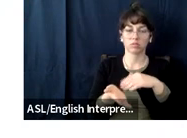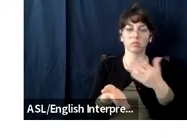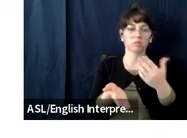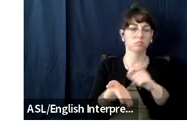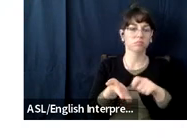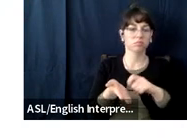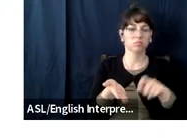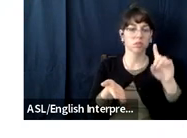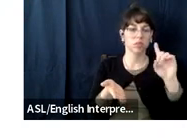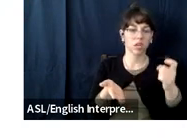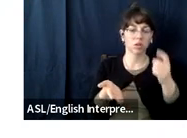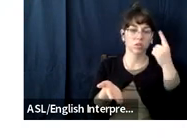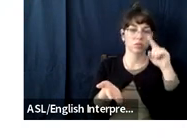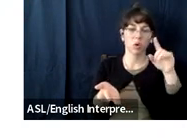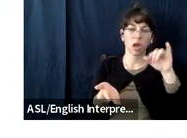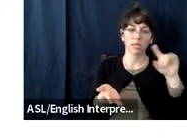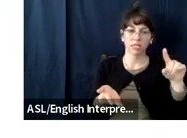client of the popular rehabilitation.